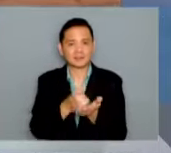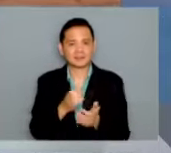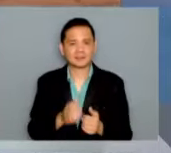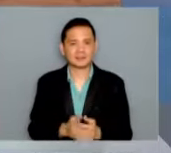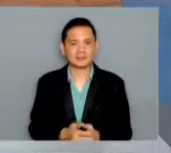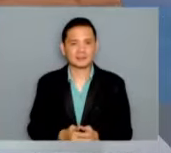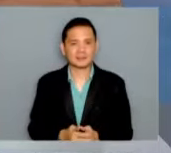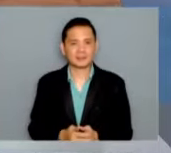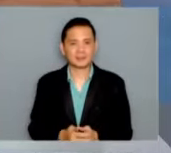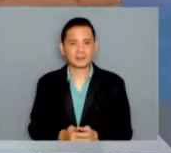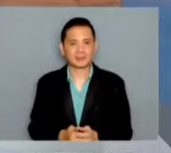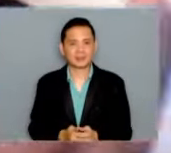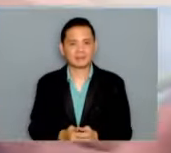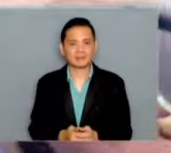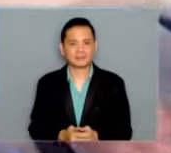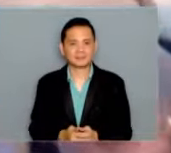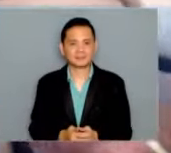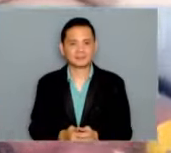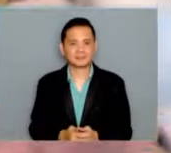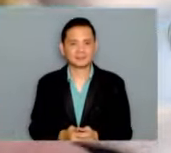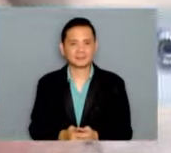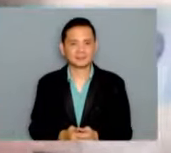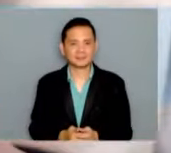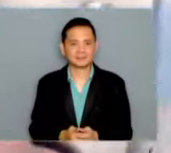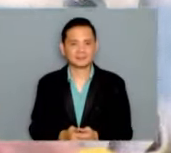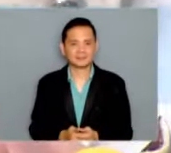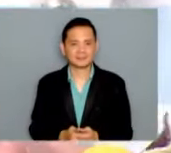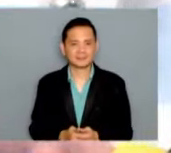game. Hazelnut. Binangan, dapat. Hazelnut.